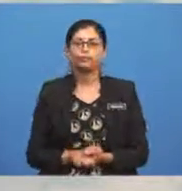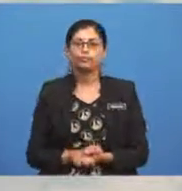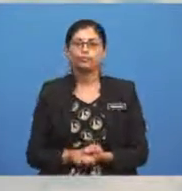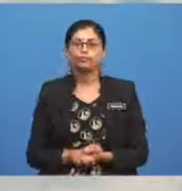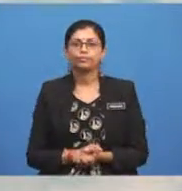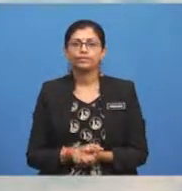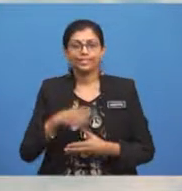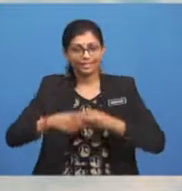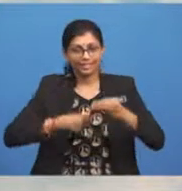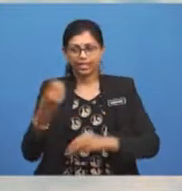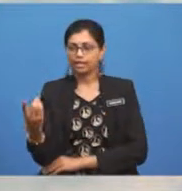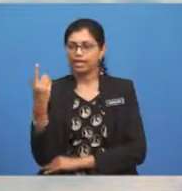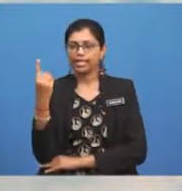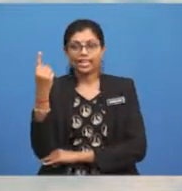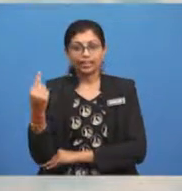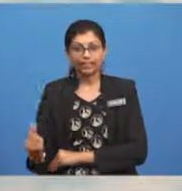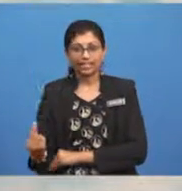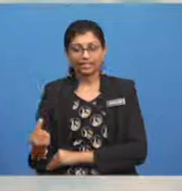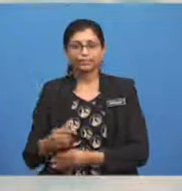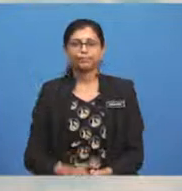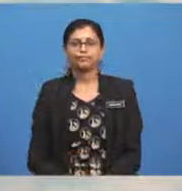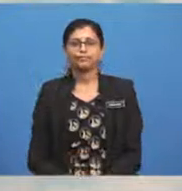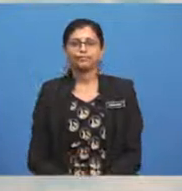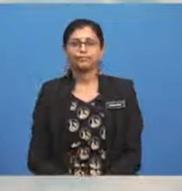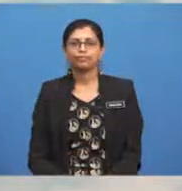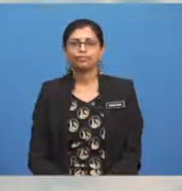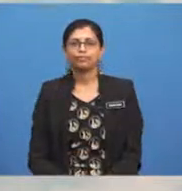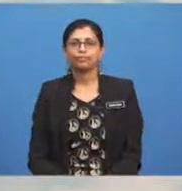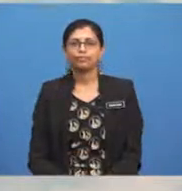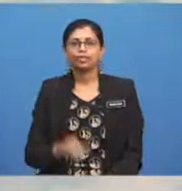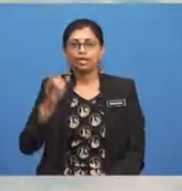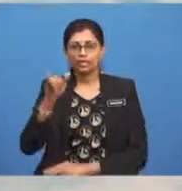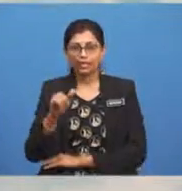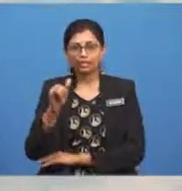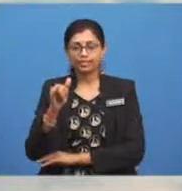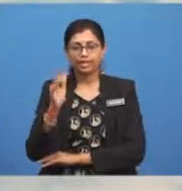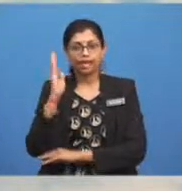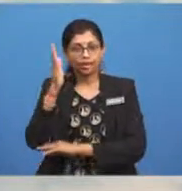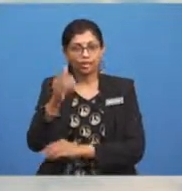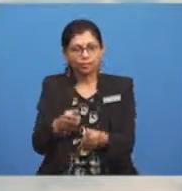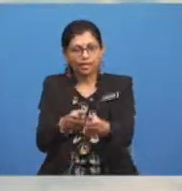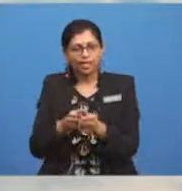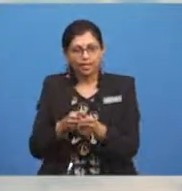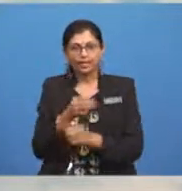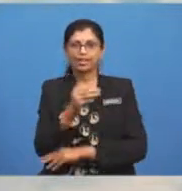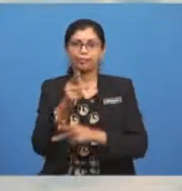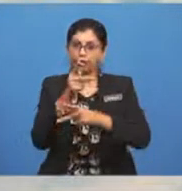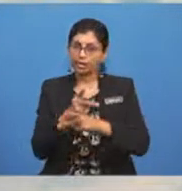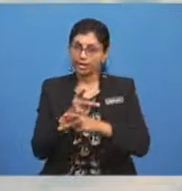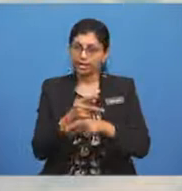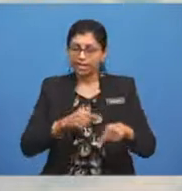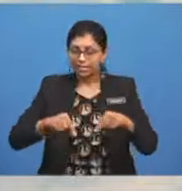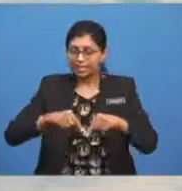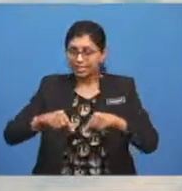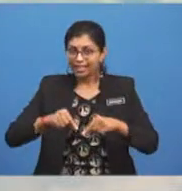daya graviti. Daya gravitilah yang akan menarik dan mengekalkan gerakan